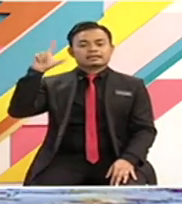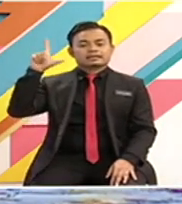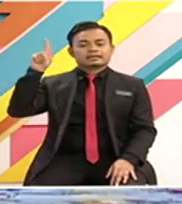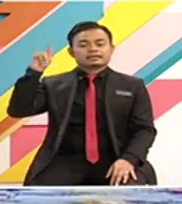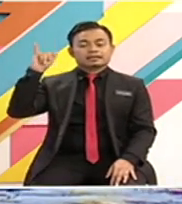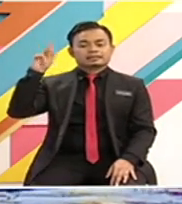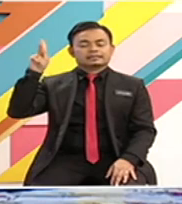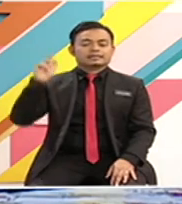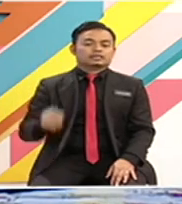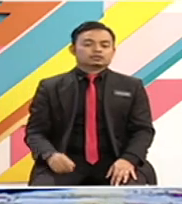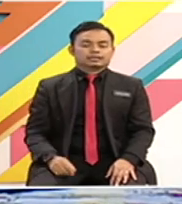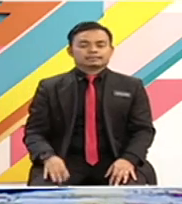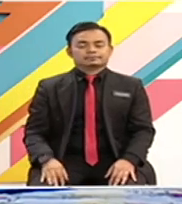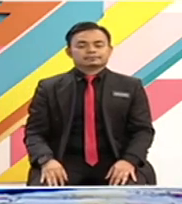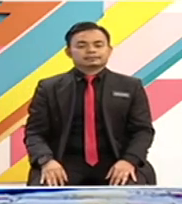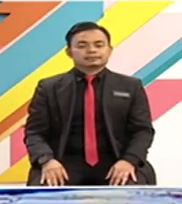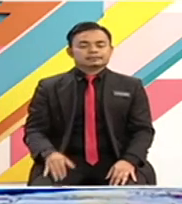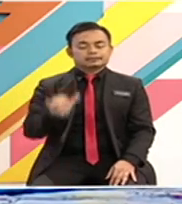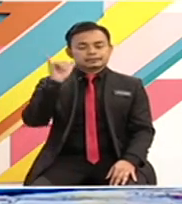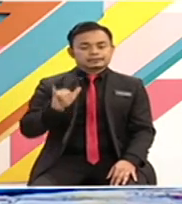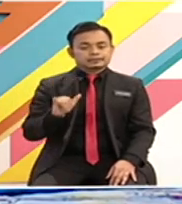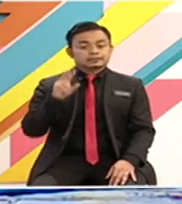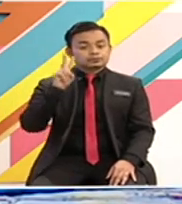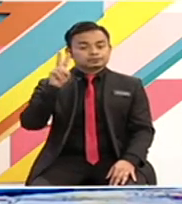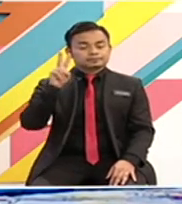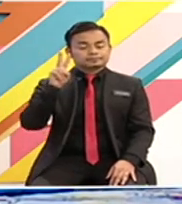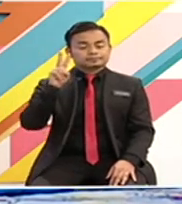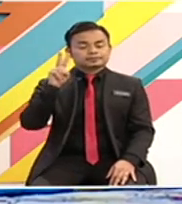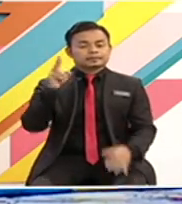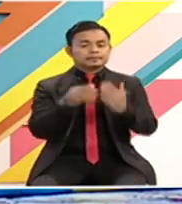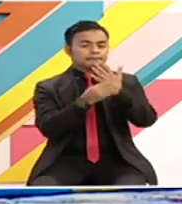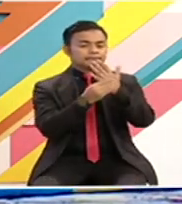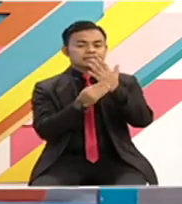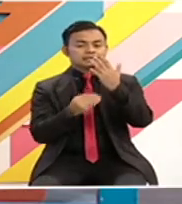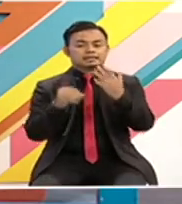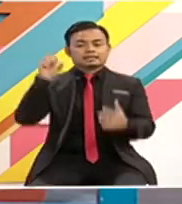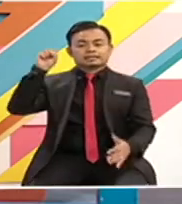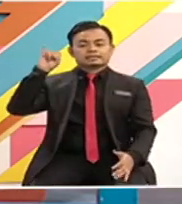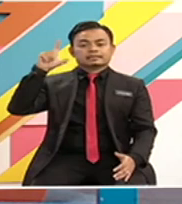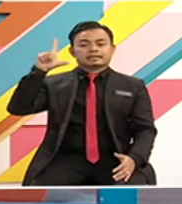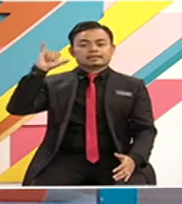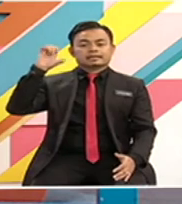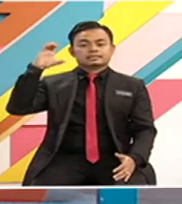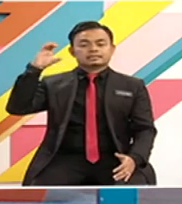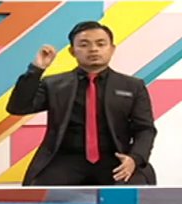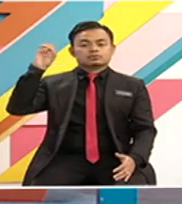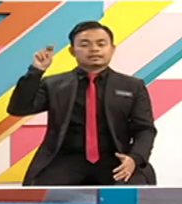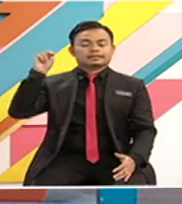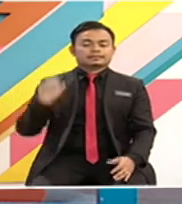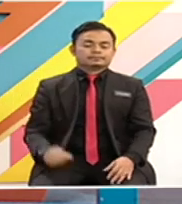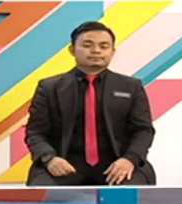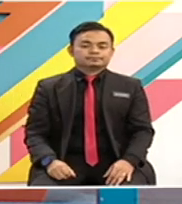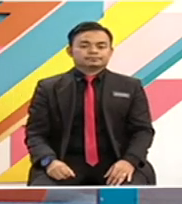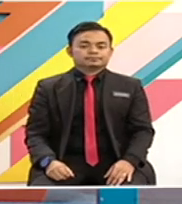Yang kedua kita pelukan minyak silikon Oke possibly konon nah ke